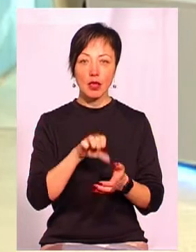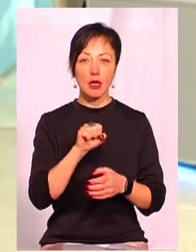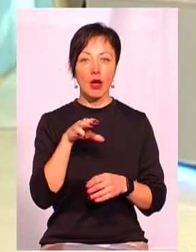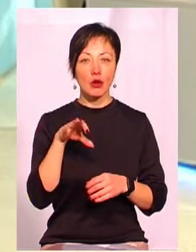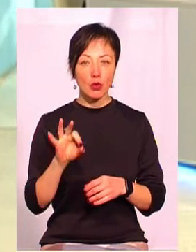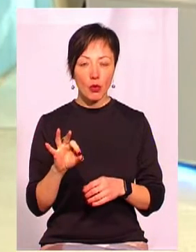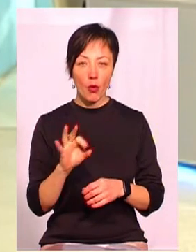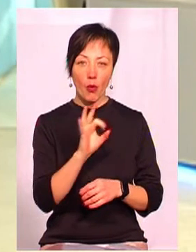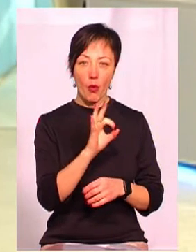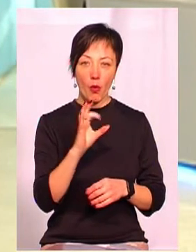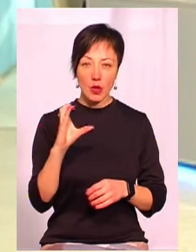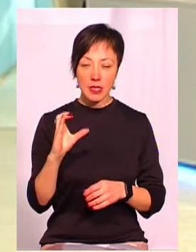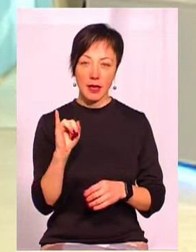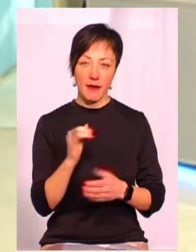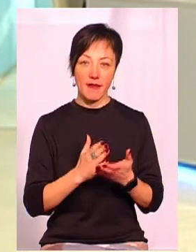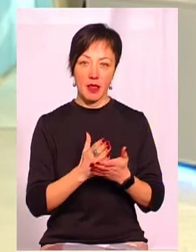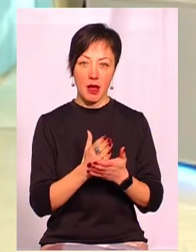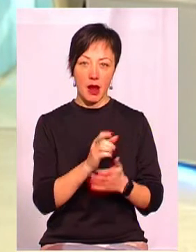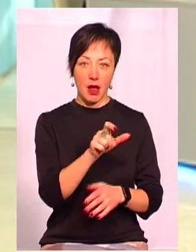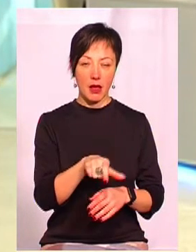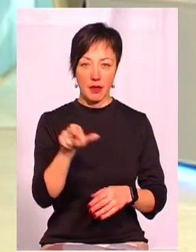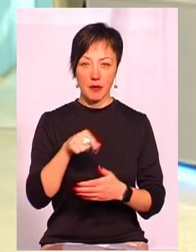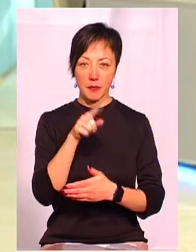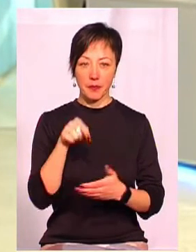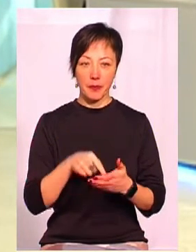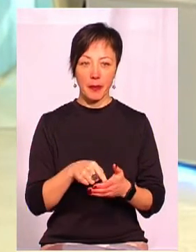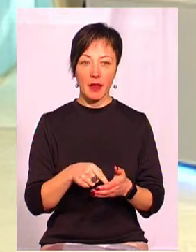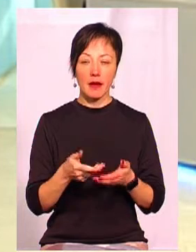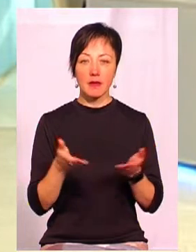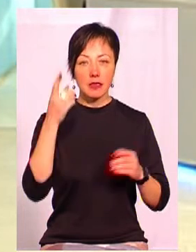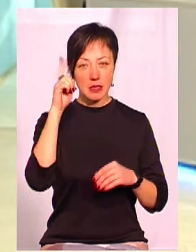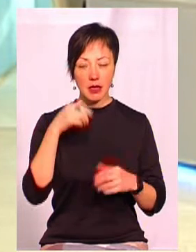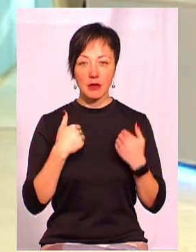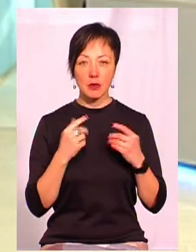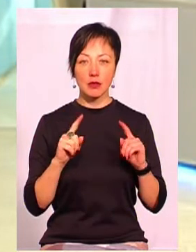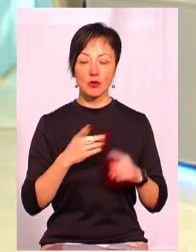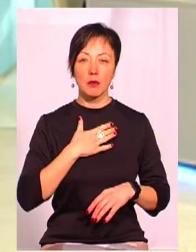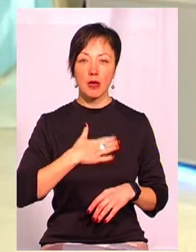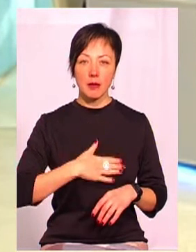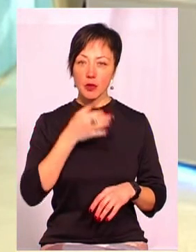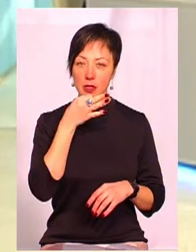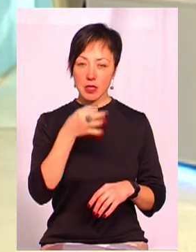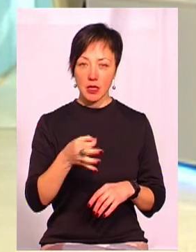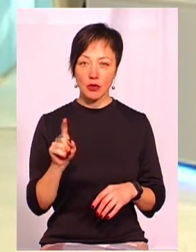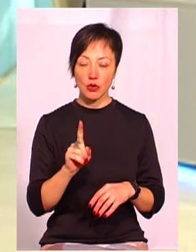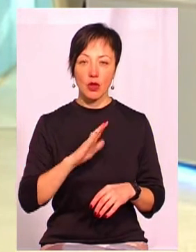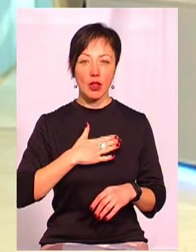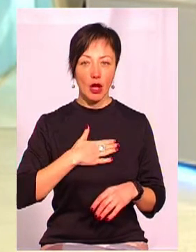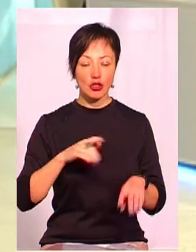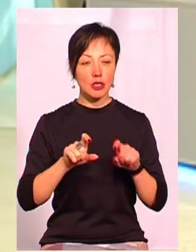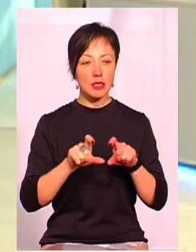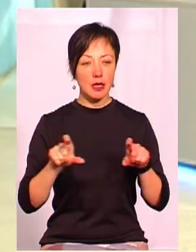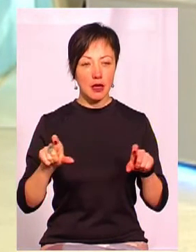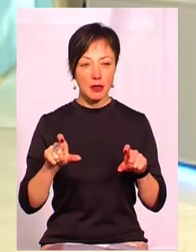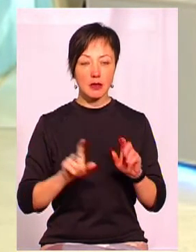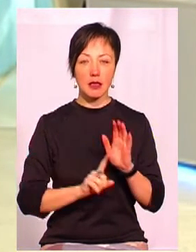АТО, ООС і ветеранів? Ви знаєте, мені дуже приємно сказати те, що наш заклад